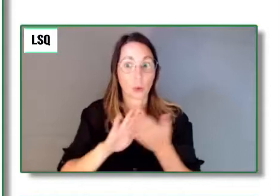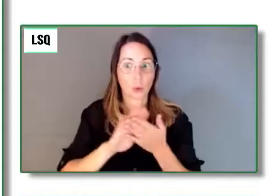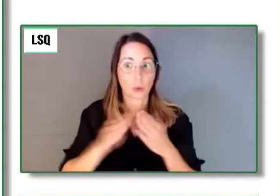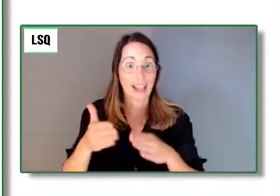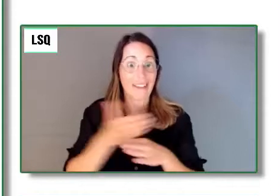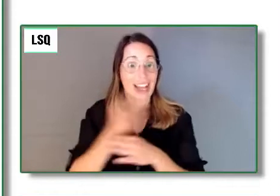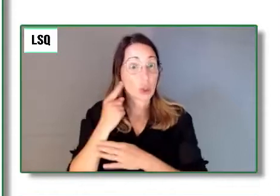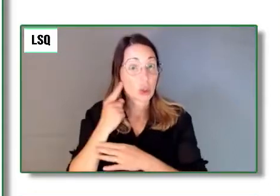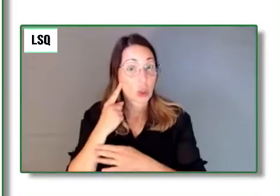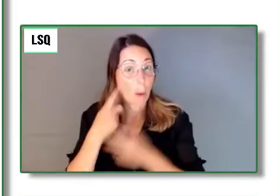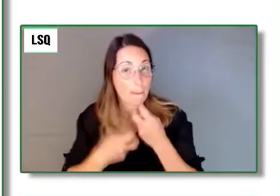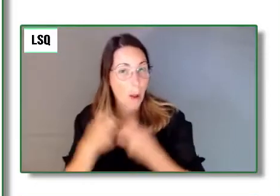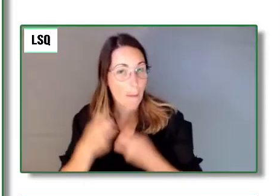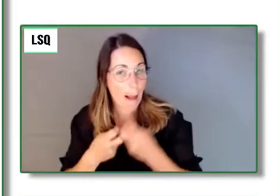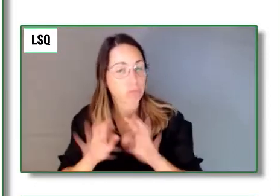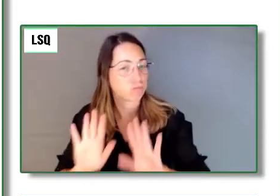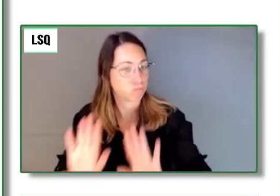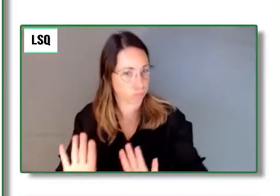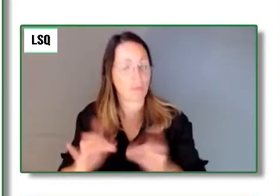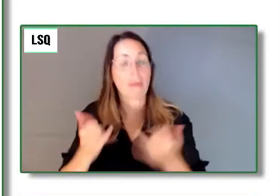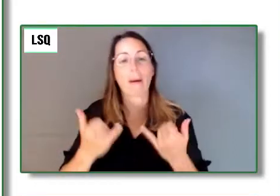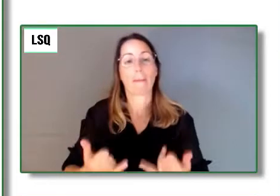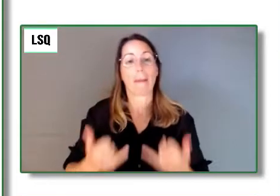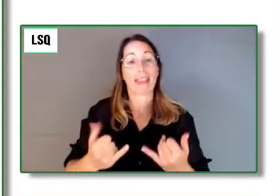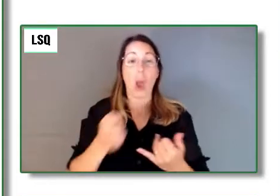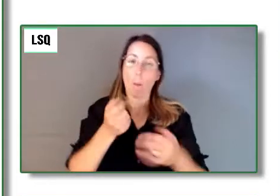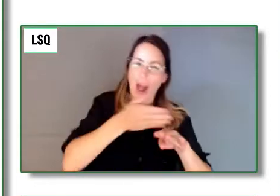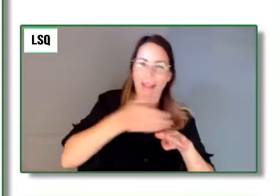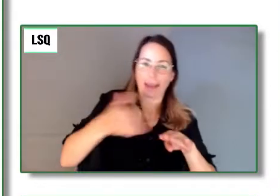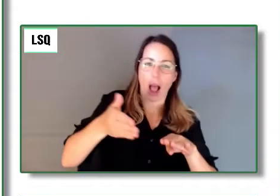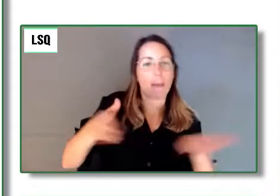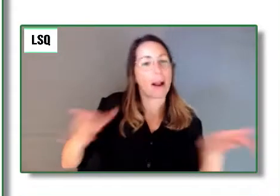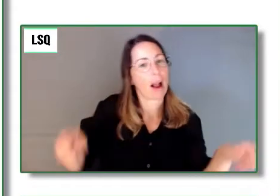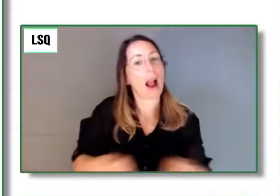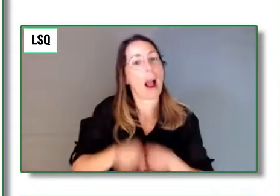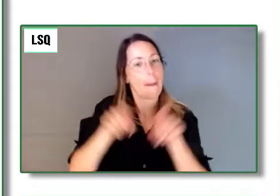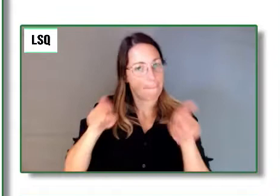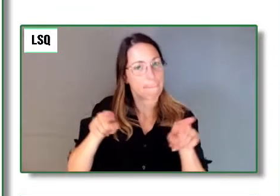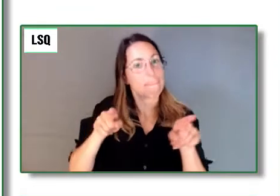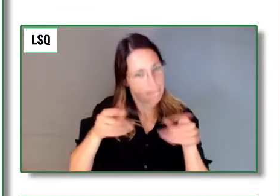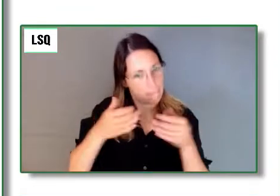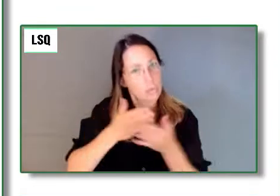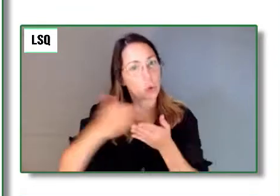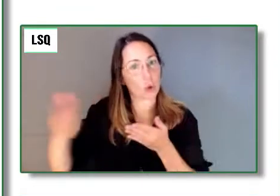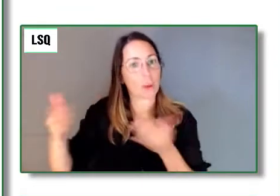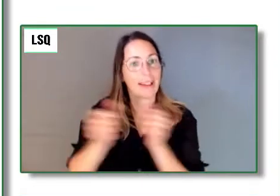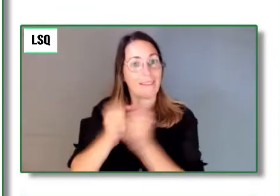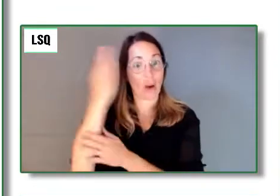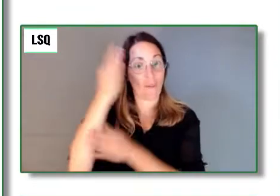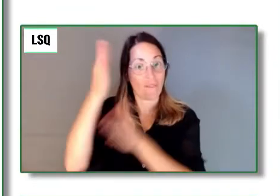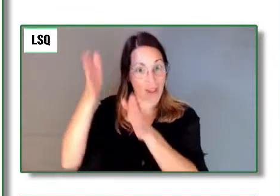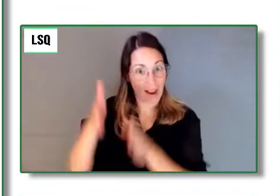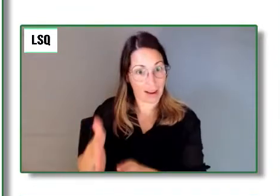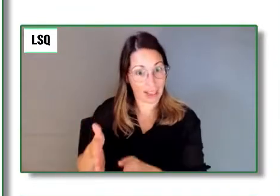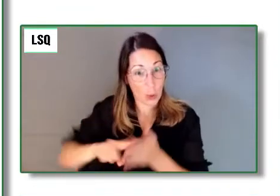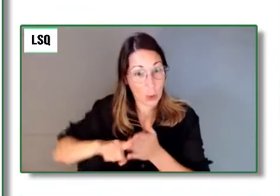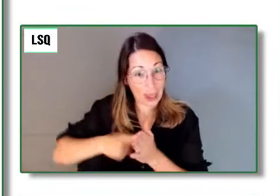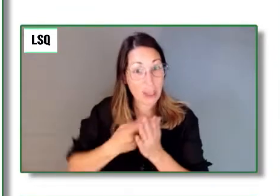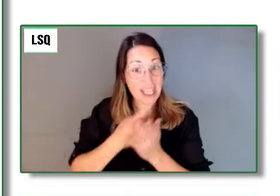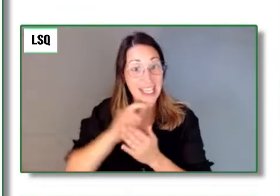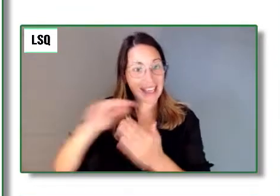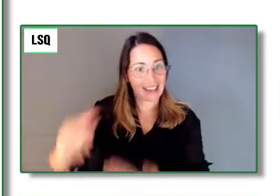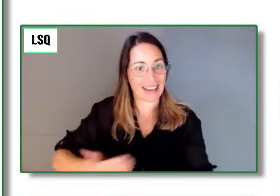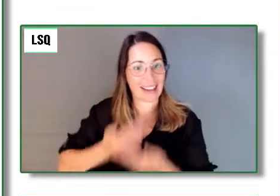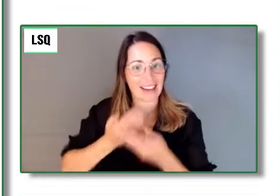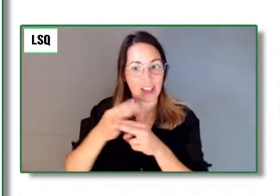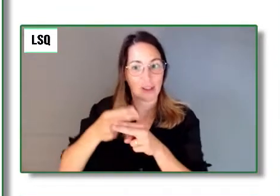commencer, nous allons accueillir Maayan Ziv, qui a fondé Access Now, une application mobile reconnue internationalement. Access Now joue un